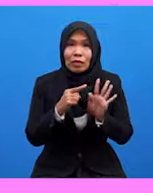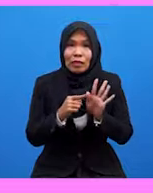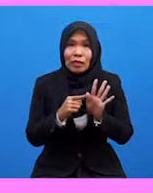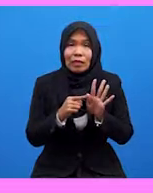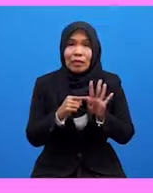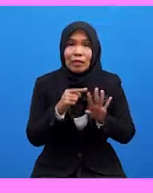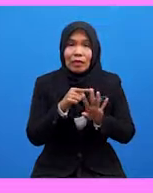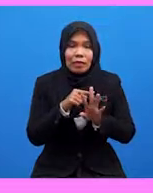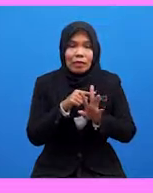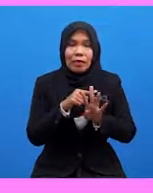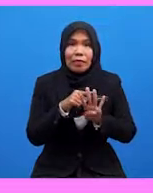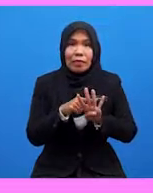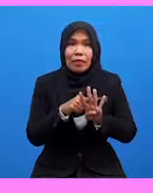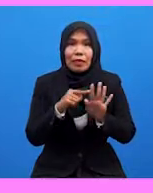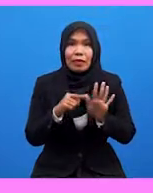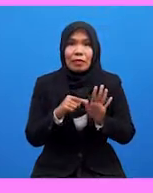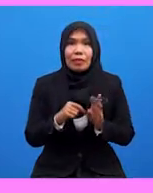dan kata adverba.